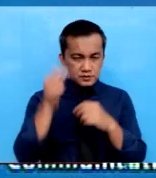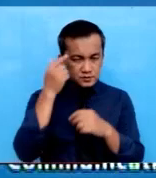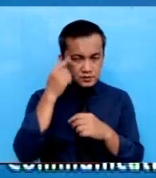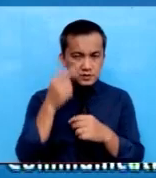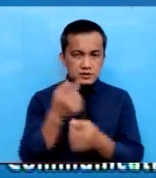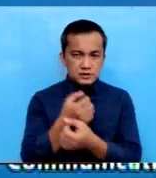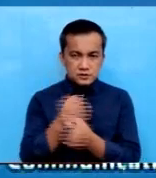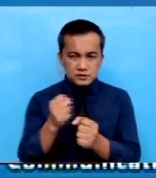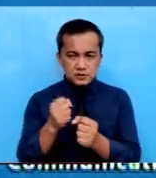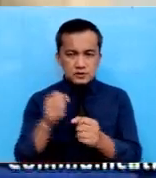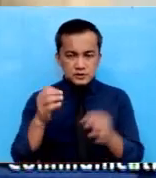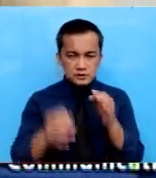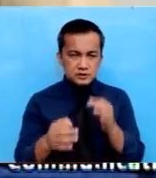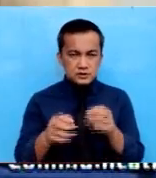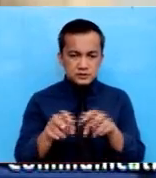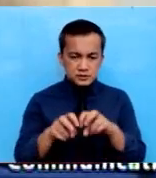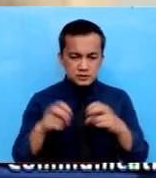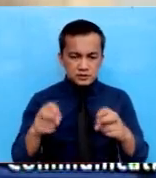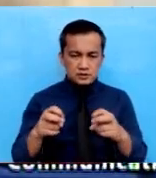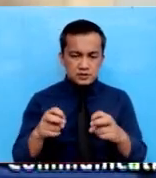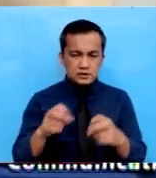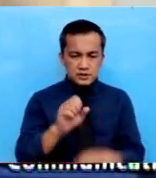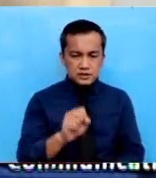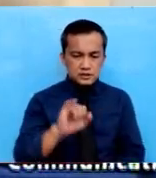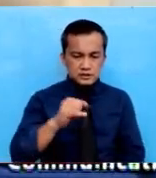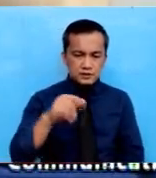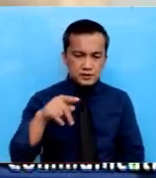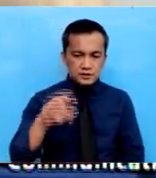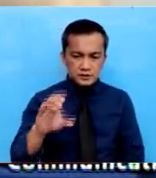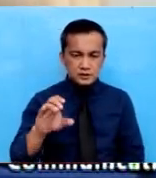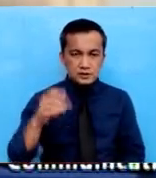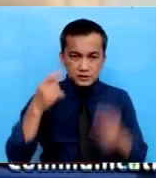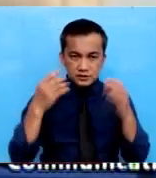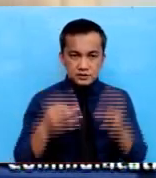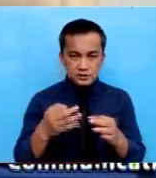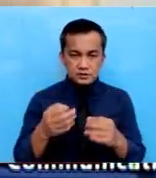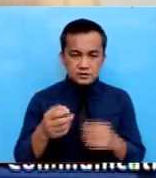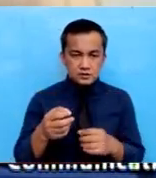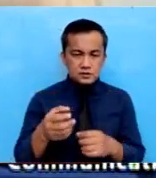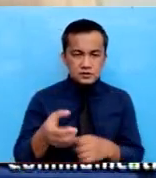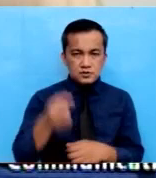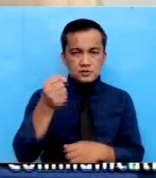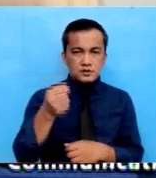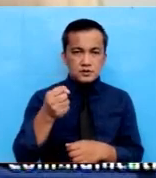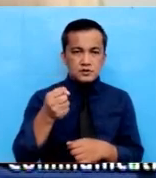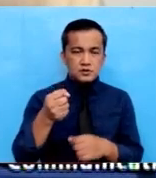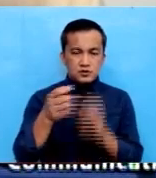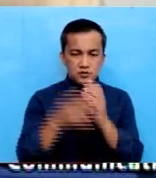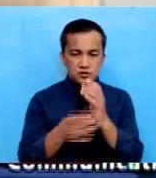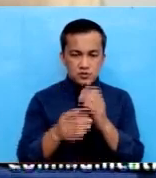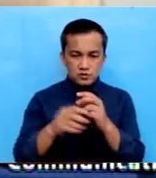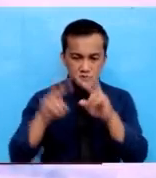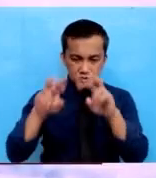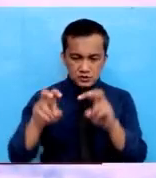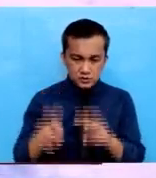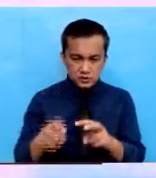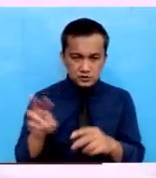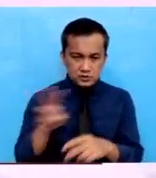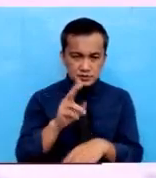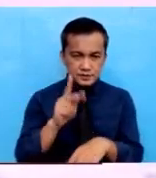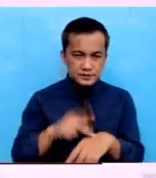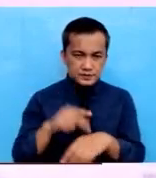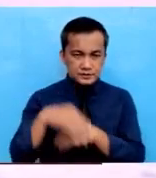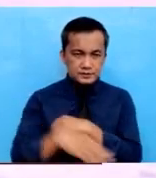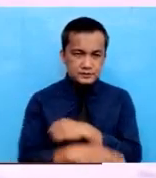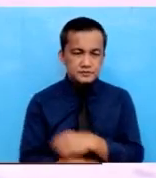ng Gabinete o SJPC, ang desisyong suspendihin ng oil exploration activity sa West Philippine Sea. Pero